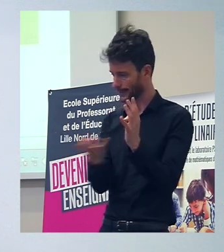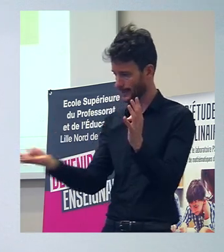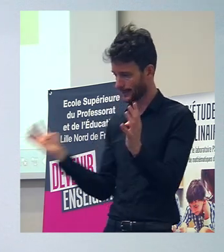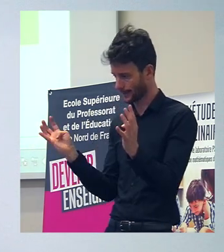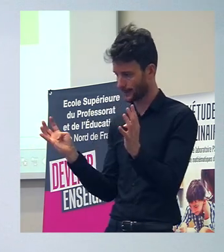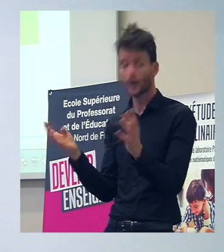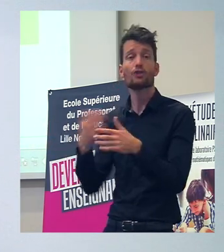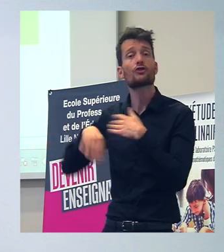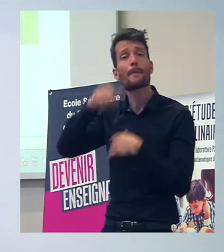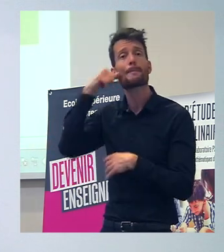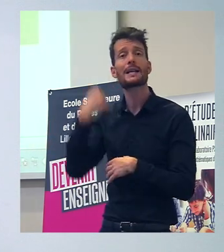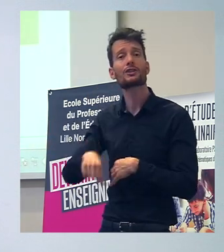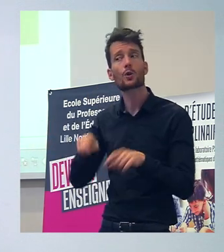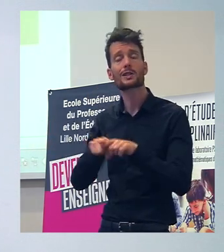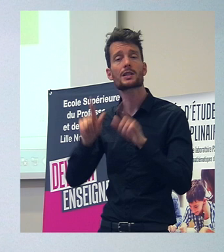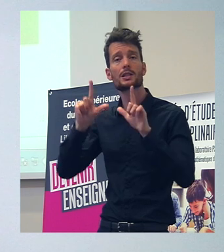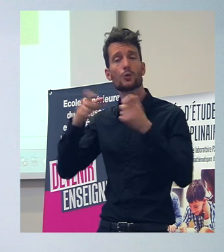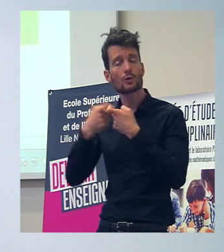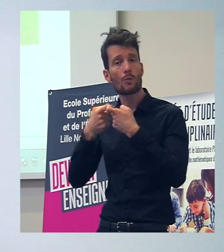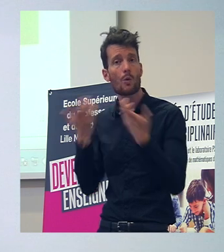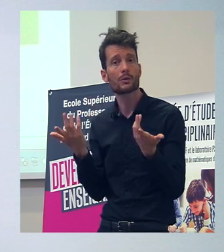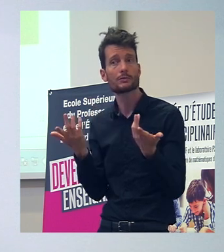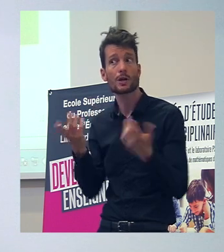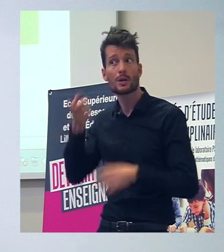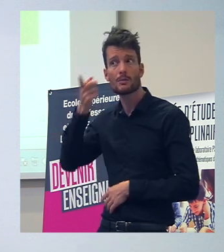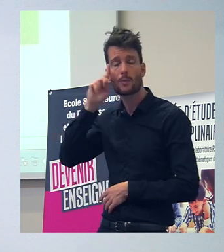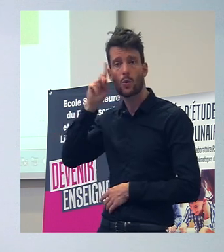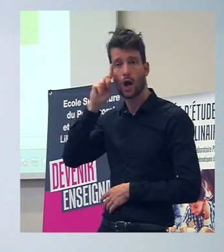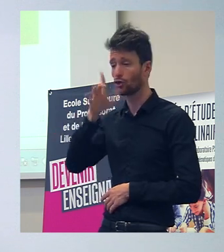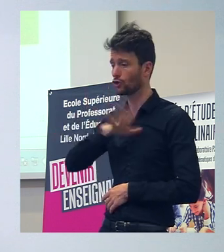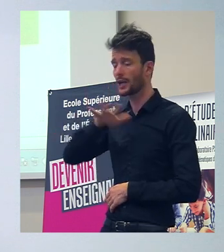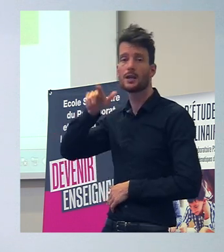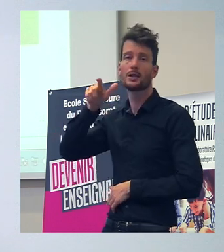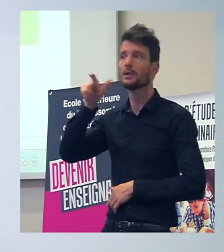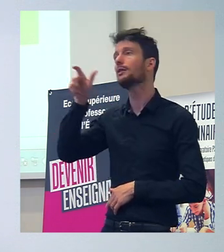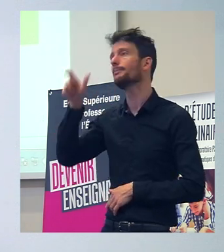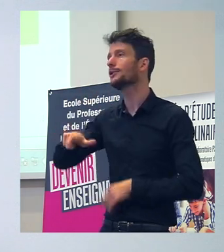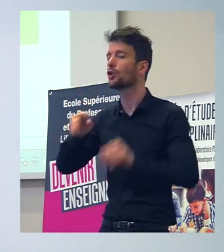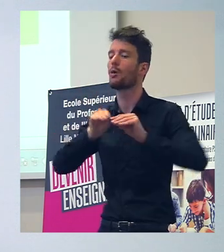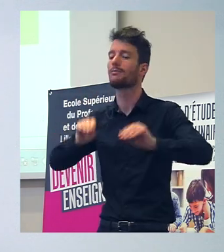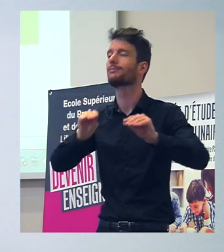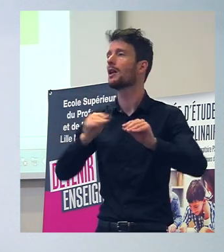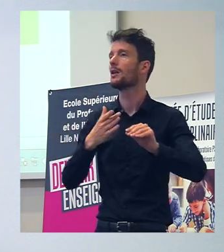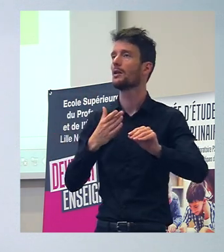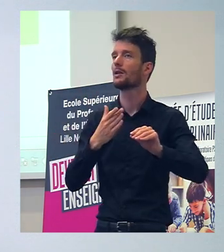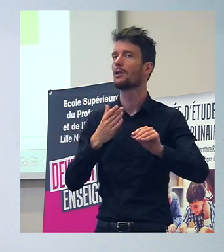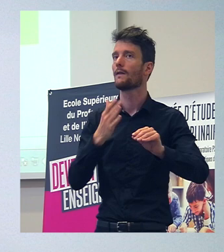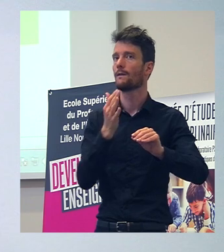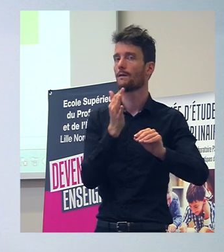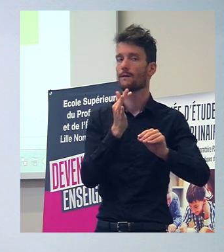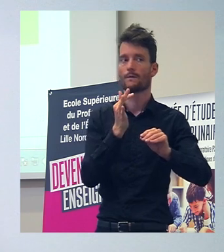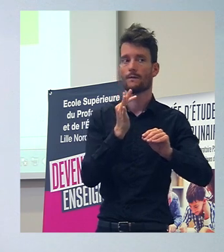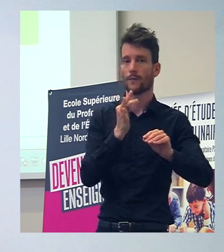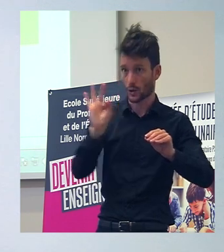en Belgique et au Luxembourg, parce qu'on a, enfin, on a aussi des enseignants français, mais on a surtout des